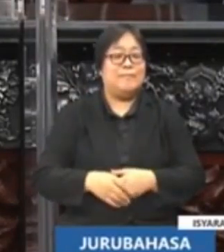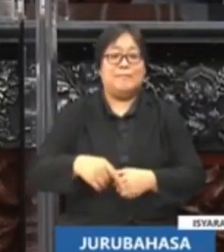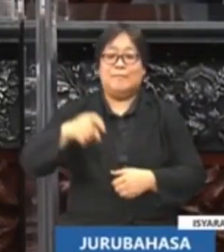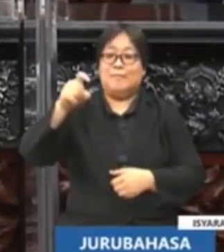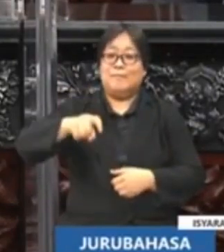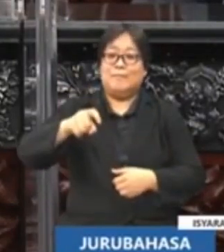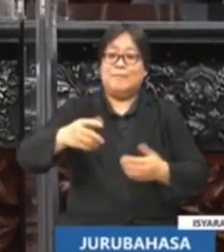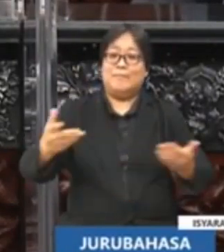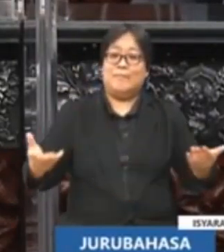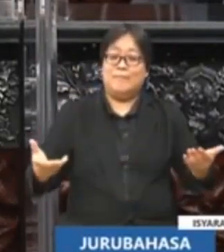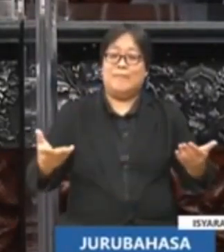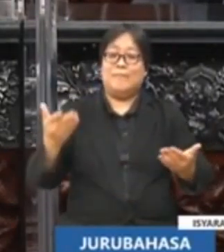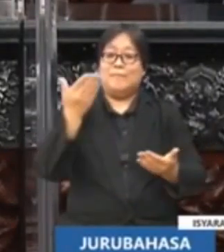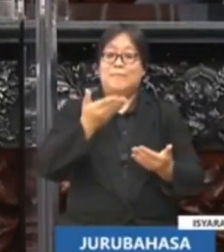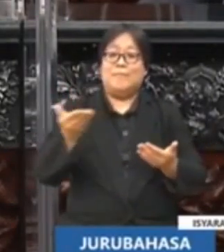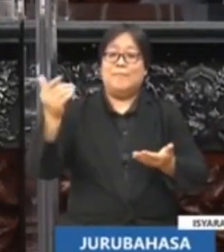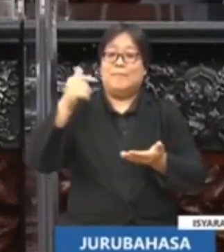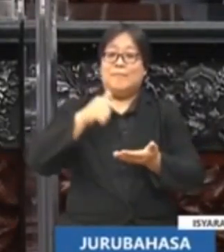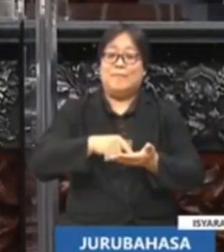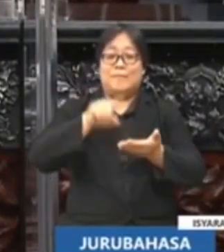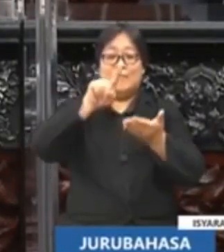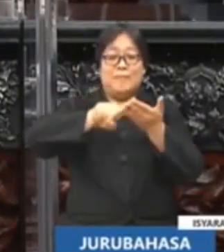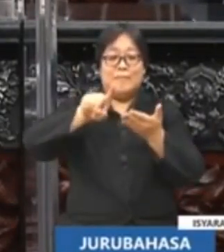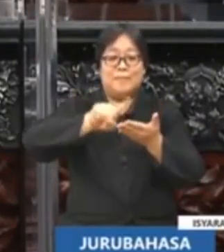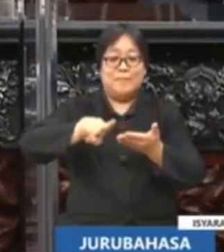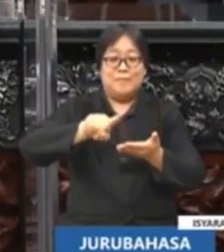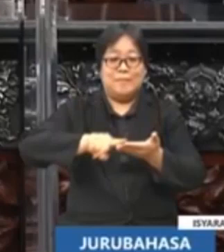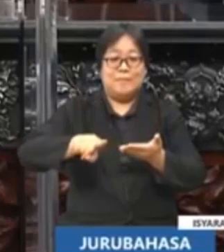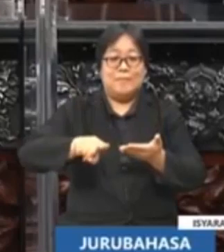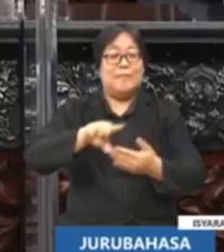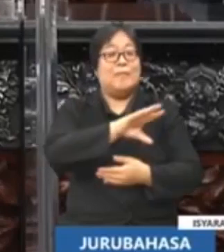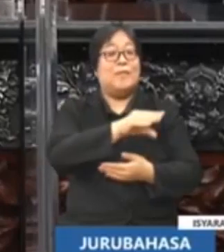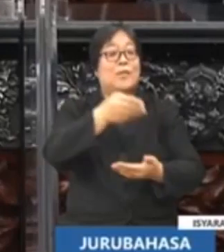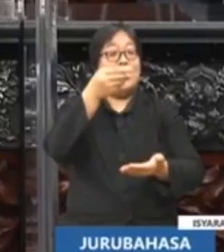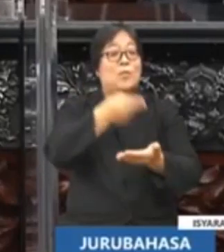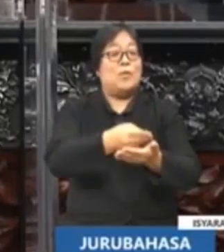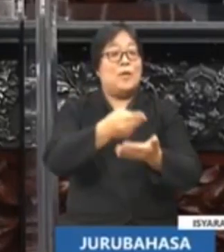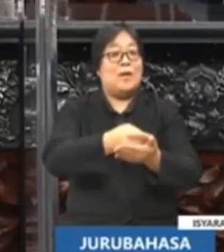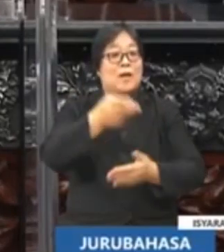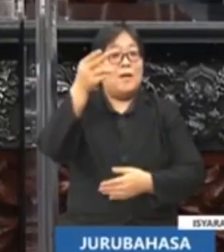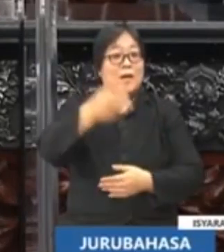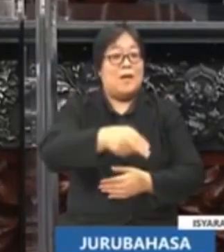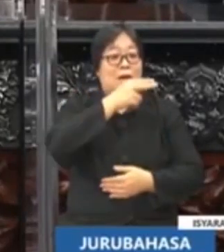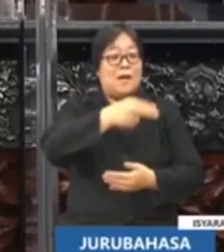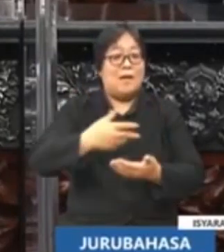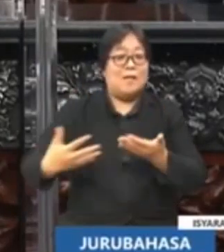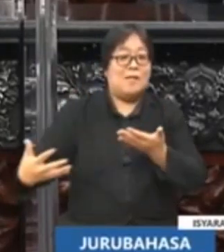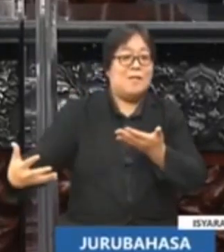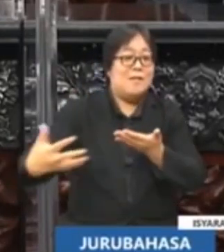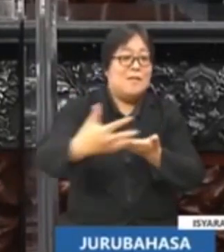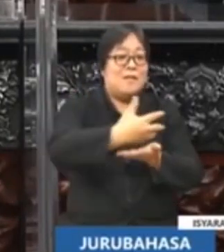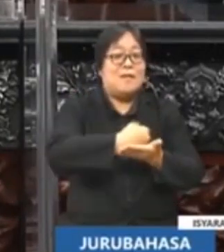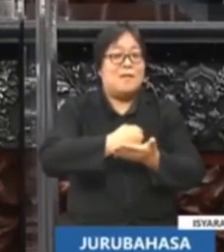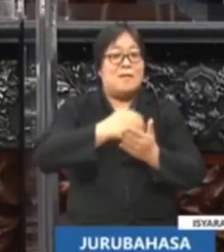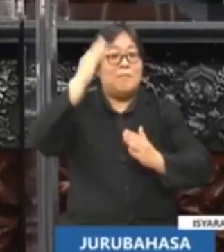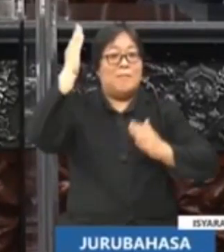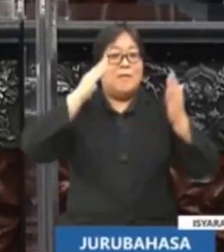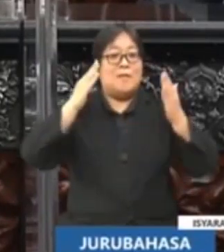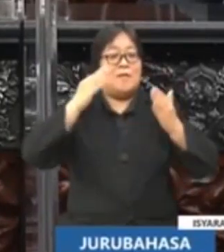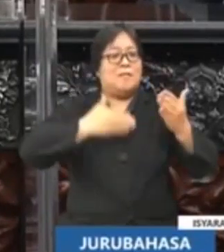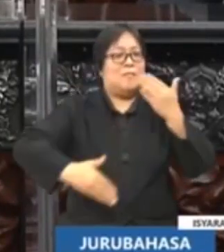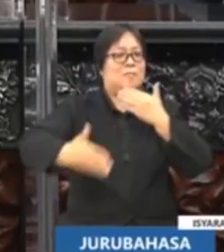memastikan perkara ini di siasat dan Wang yang haram yang di punggah dari negara kita